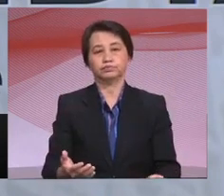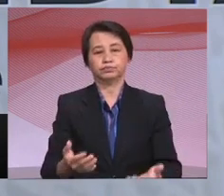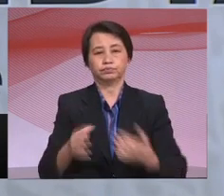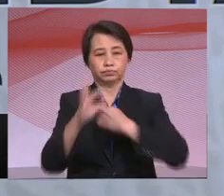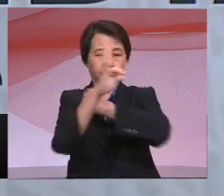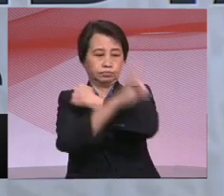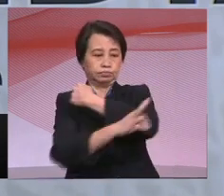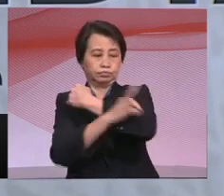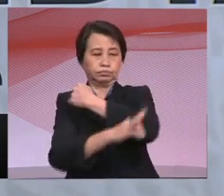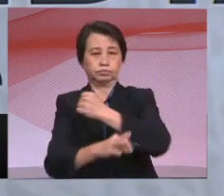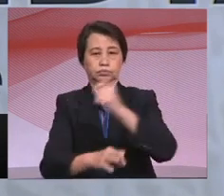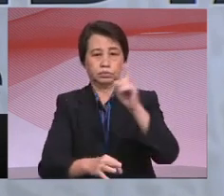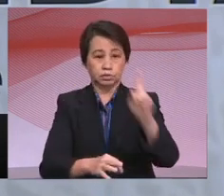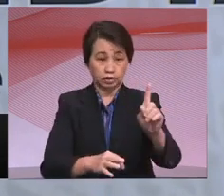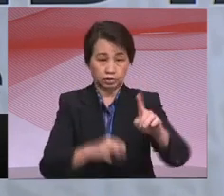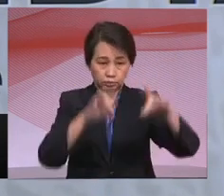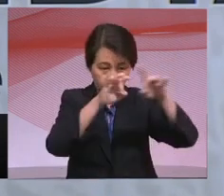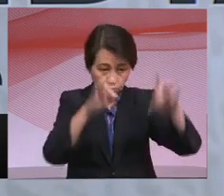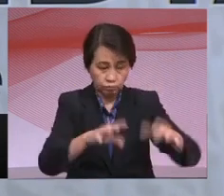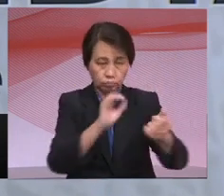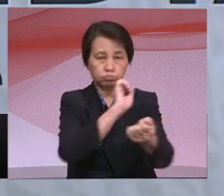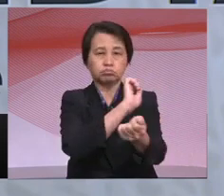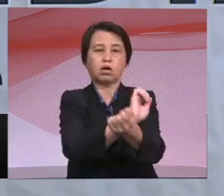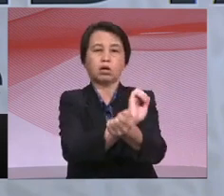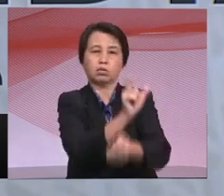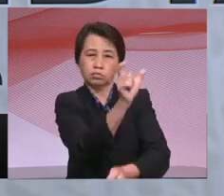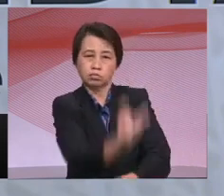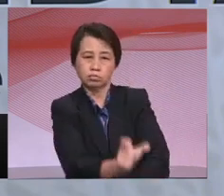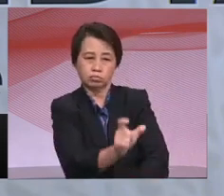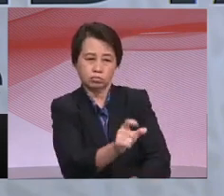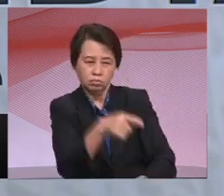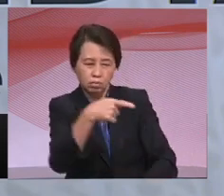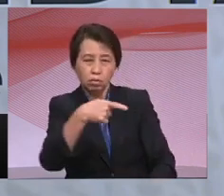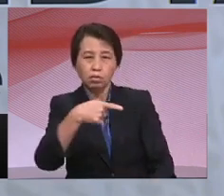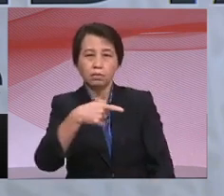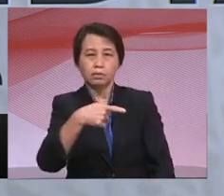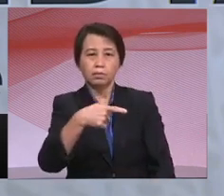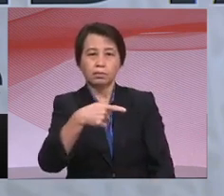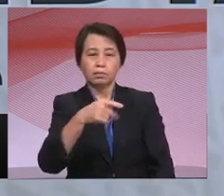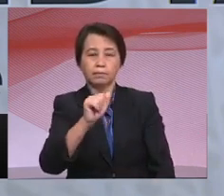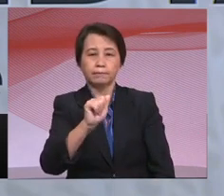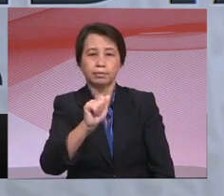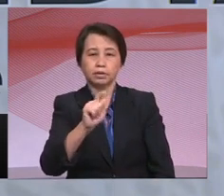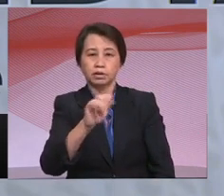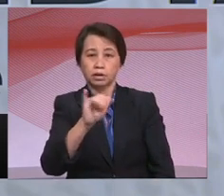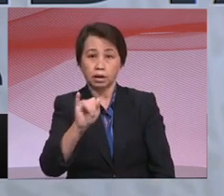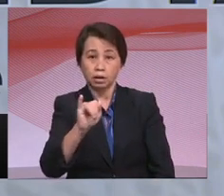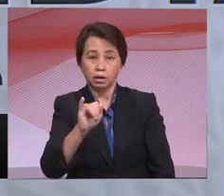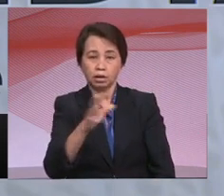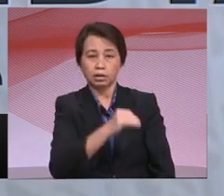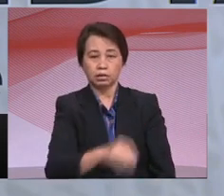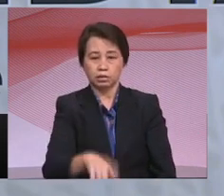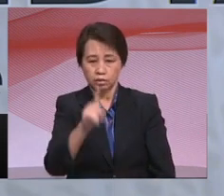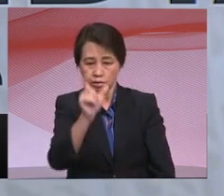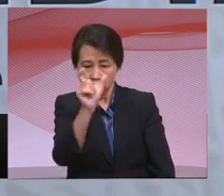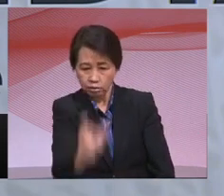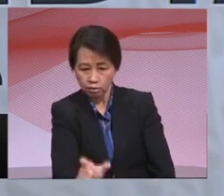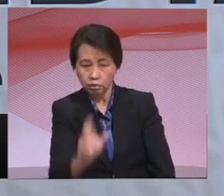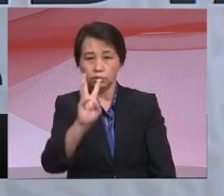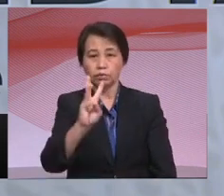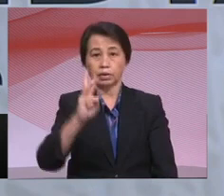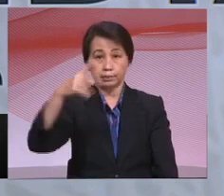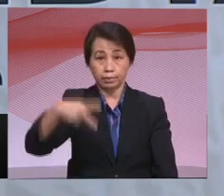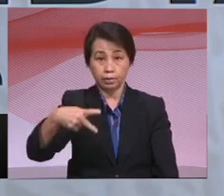Negeri Sembilan, 1 kes saringan tahanan yang merupakan pendatang asing tanpa izin, dan 1 di wilayah